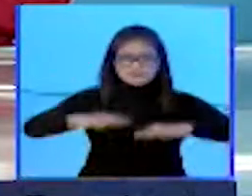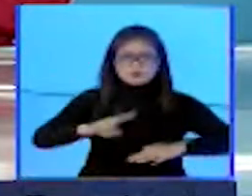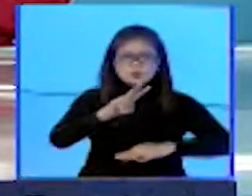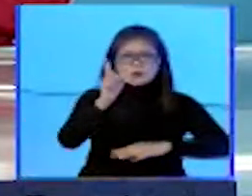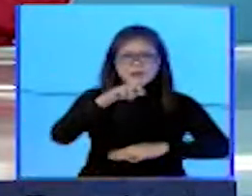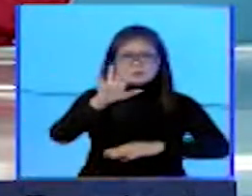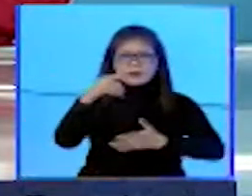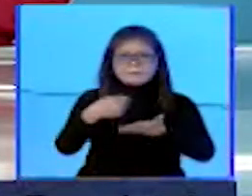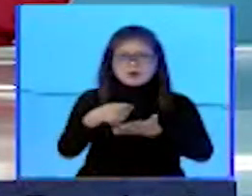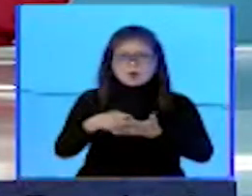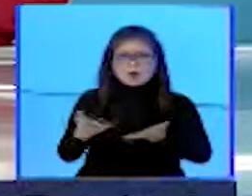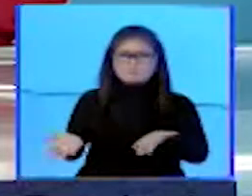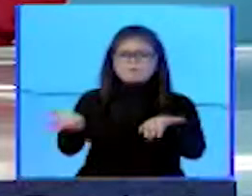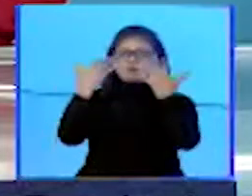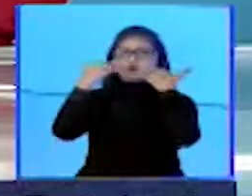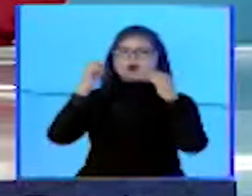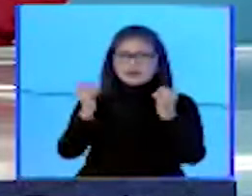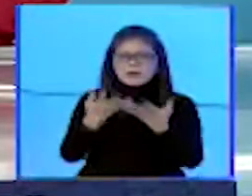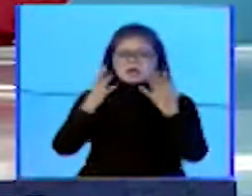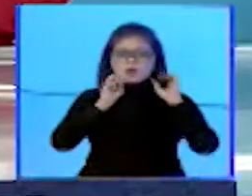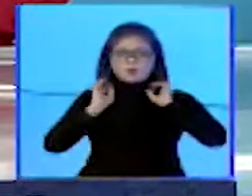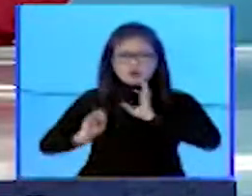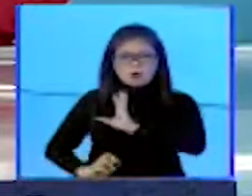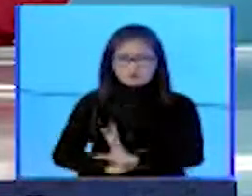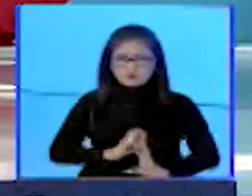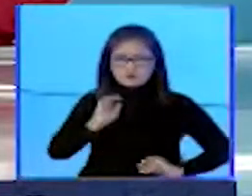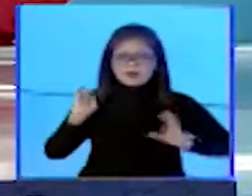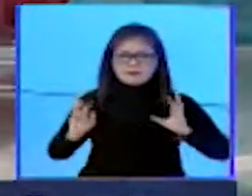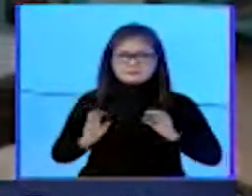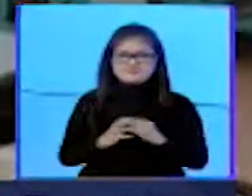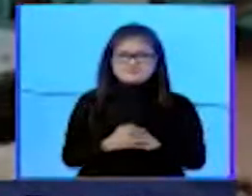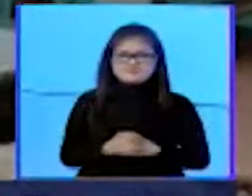tertimpa puing bangunan dan mengalami luka cukup parah.